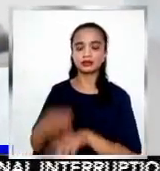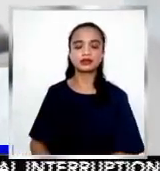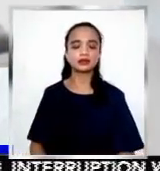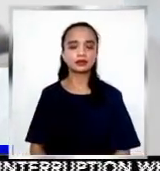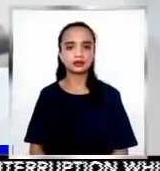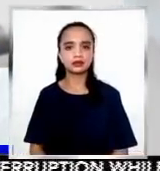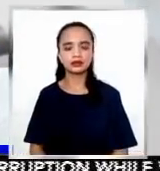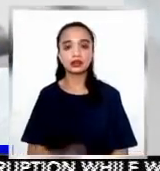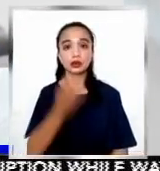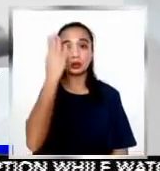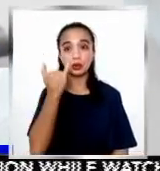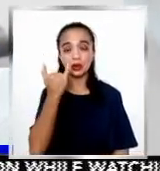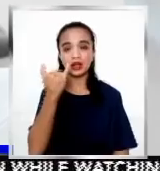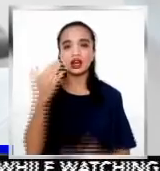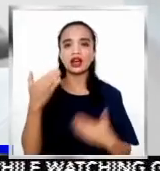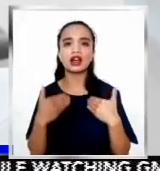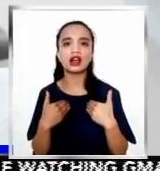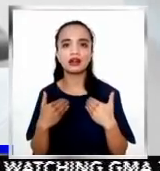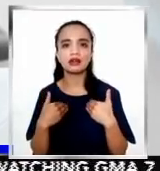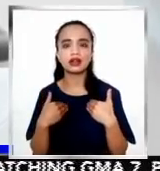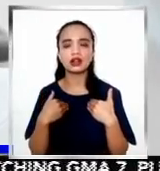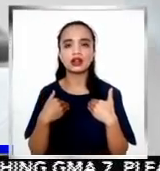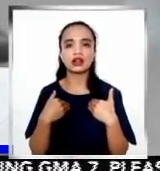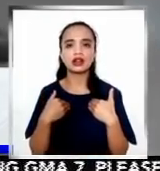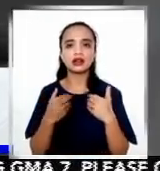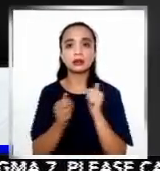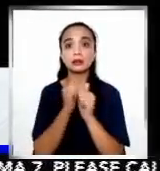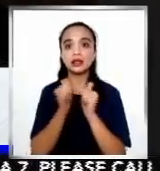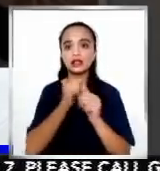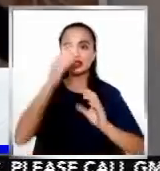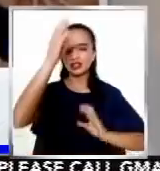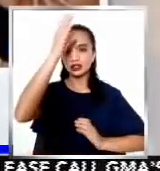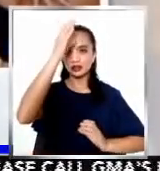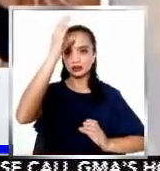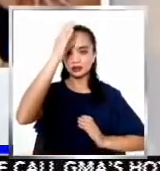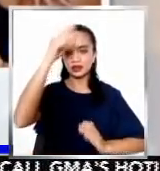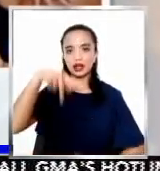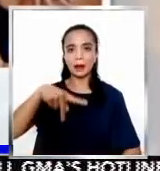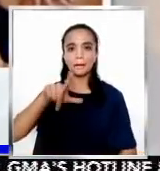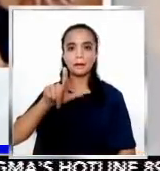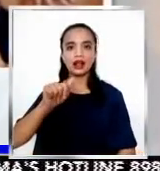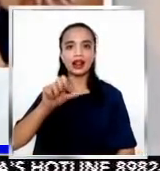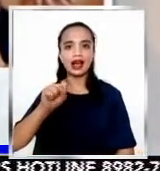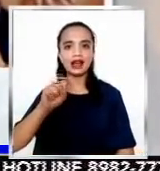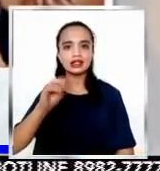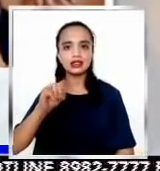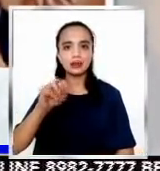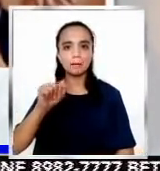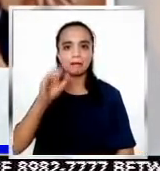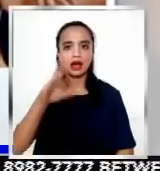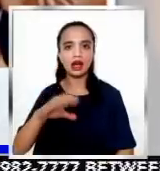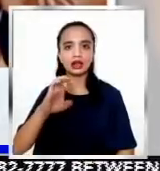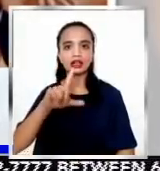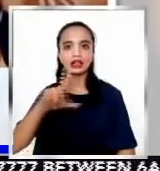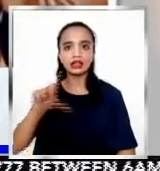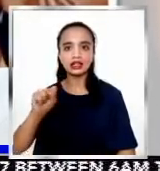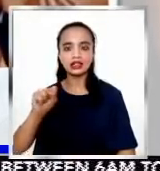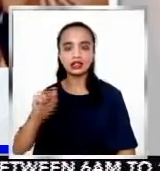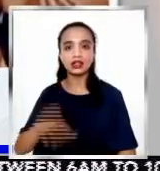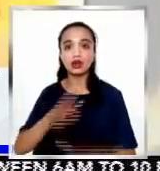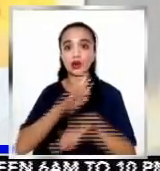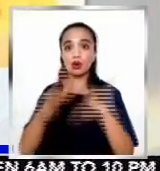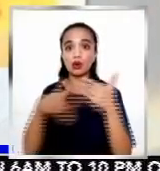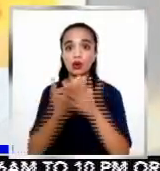ng multiple myeloma o yung cancer ng plasma cells. Dito, nagtipon ang lahat ng kanyang mga naging players sa San